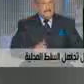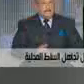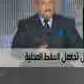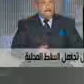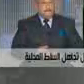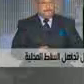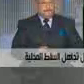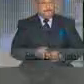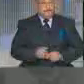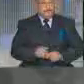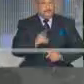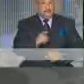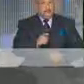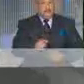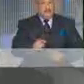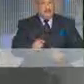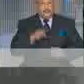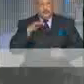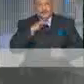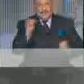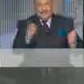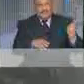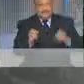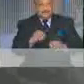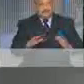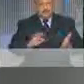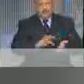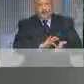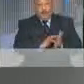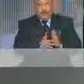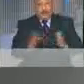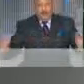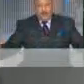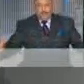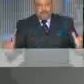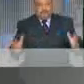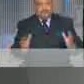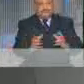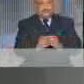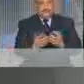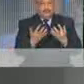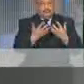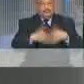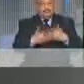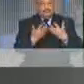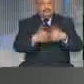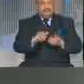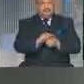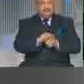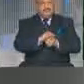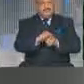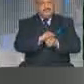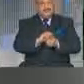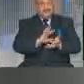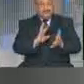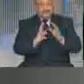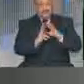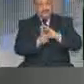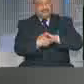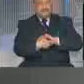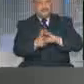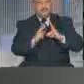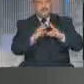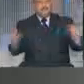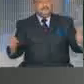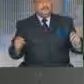قاعدين نطبقوا في تقنية الحرق، وهي مضرة على البيئة. وكيف تعمل المصبات مراقبة؟